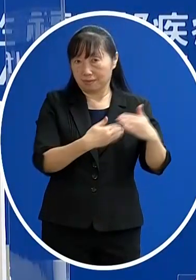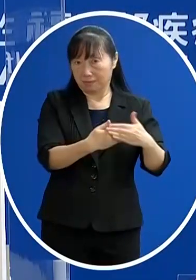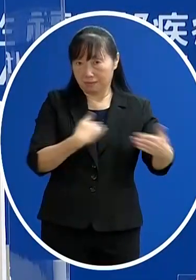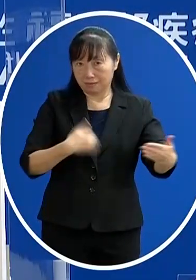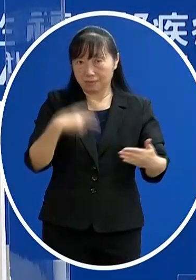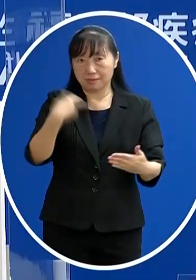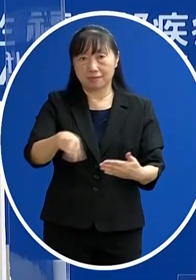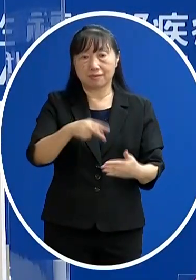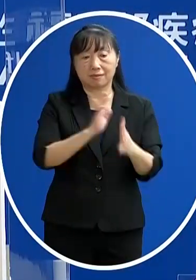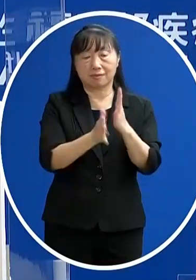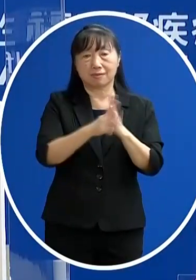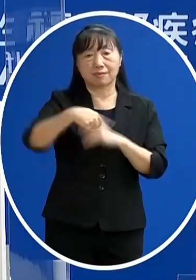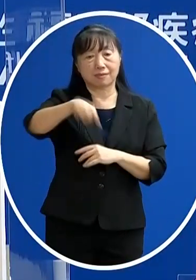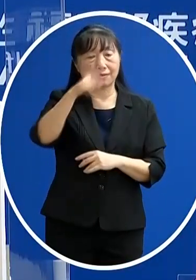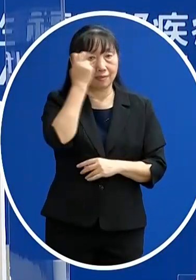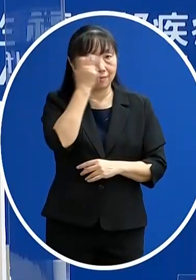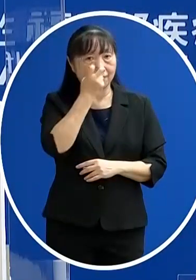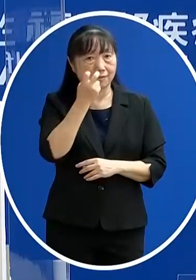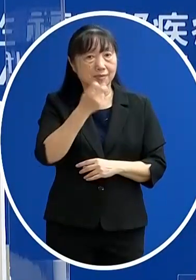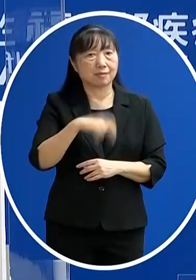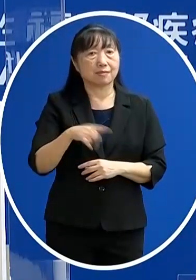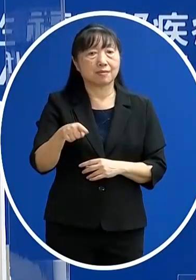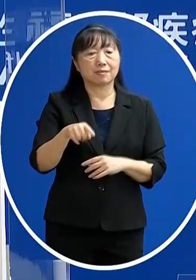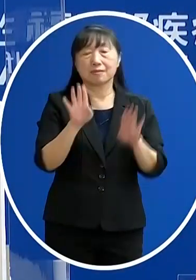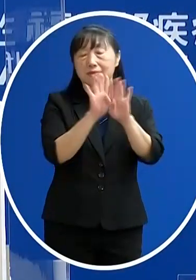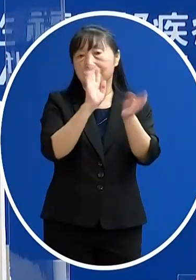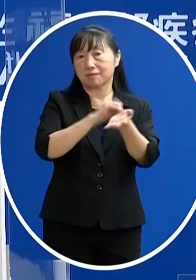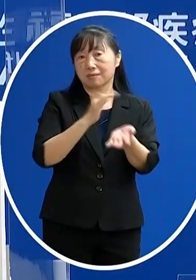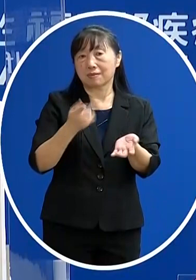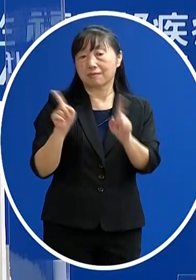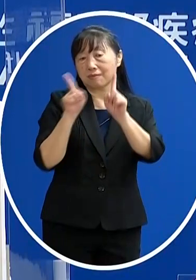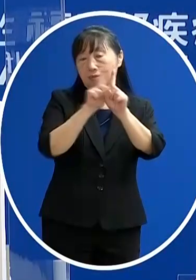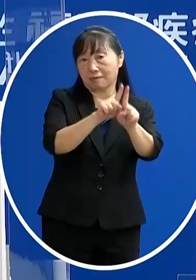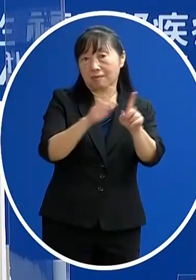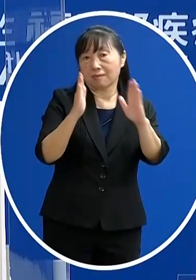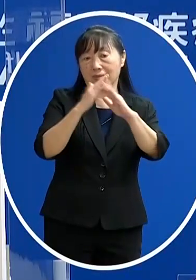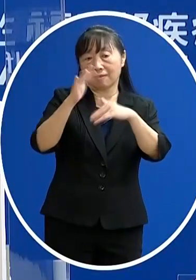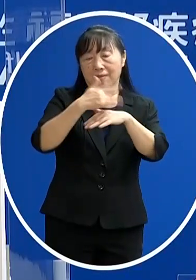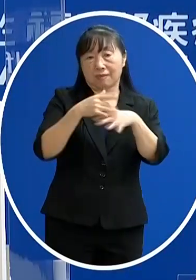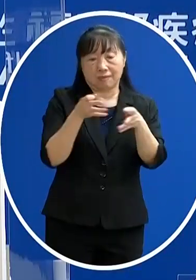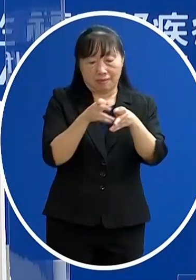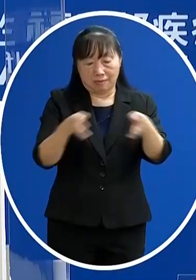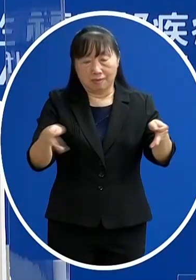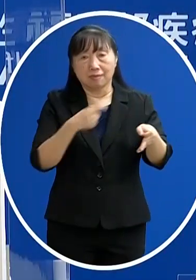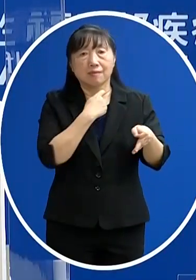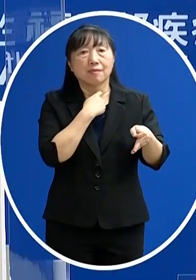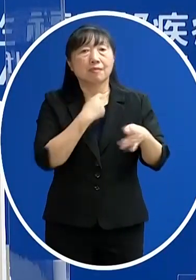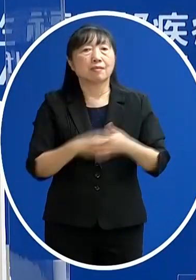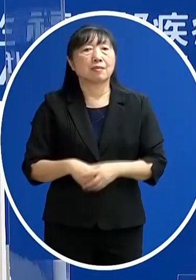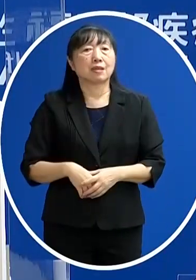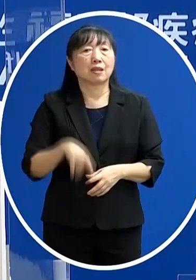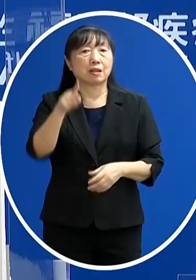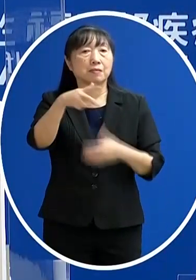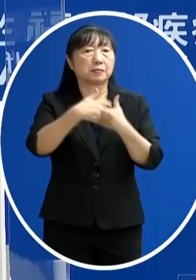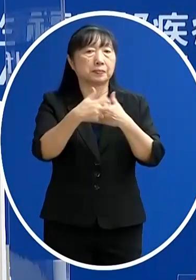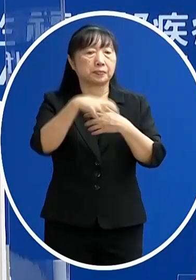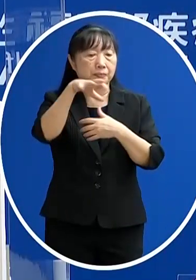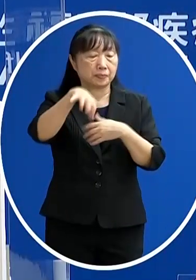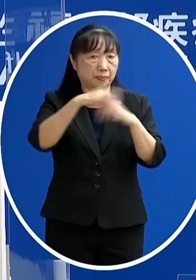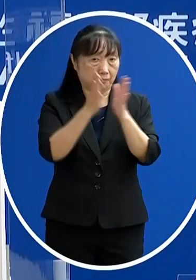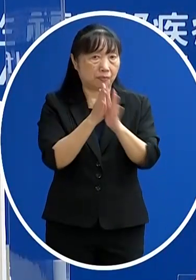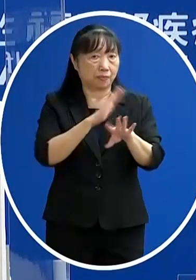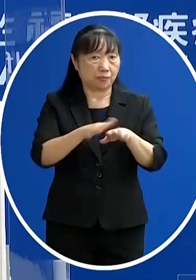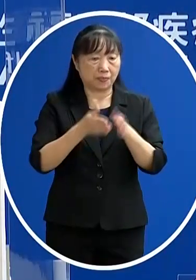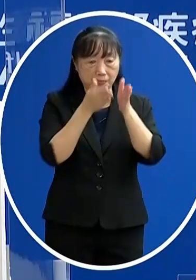验。那宽列相关门诊就医及陪病家属的名册，那由卫生单位追踪及